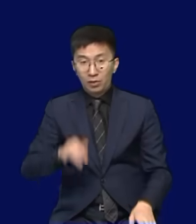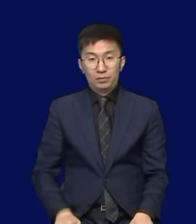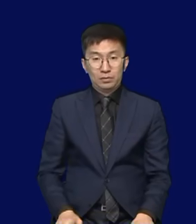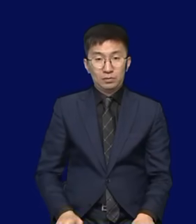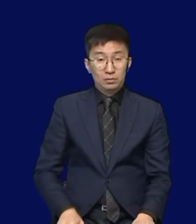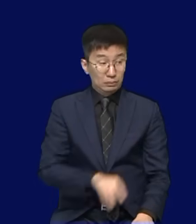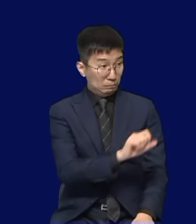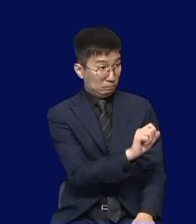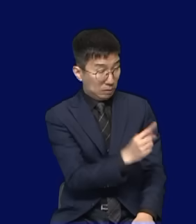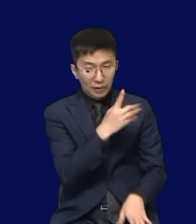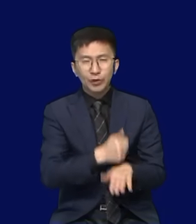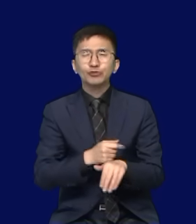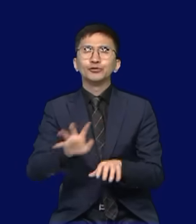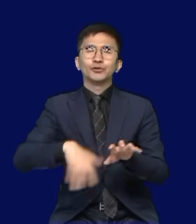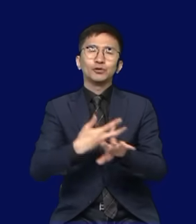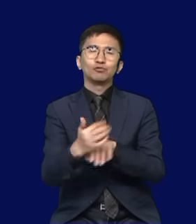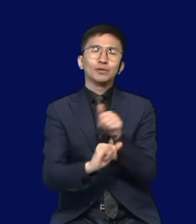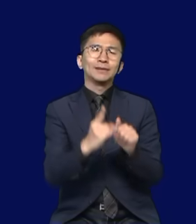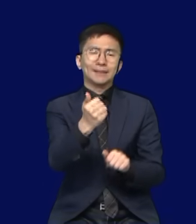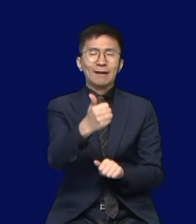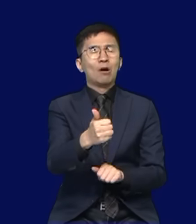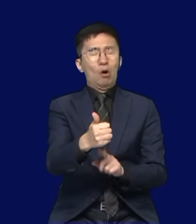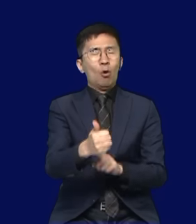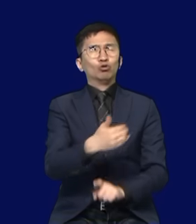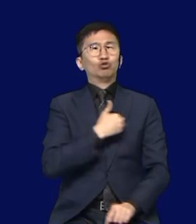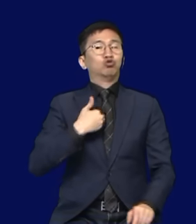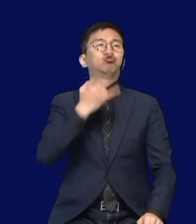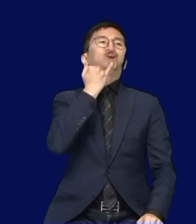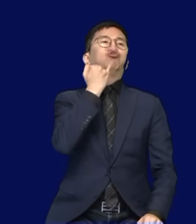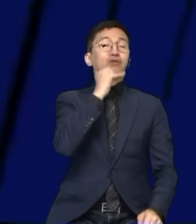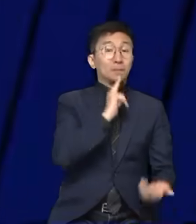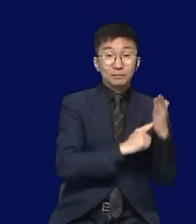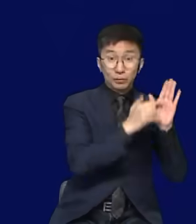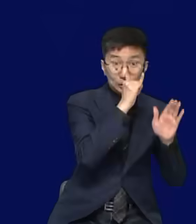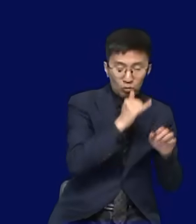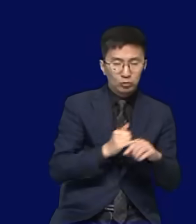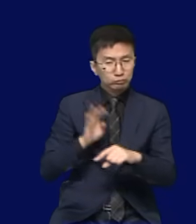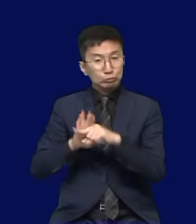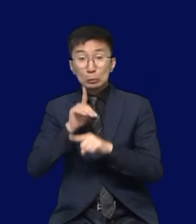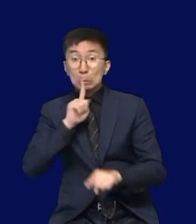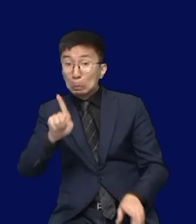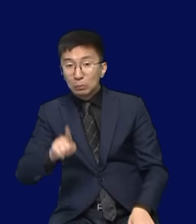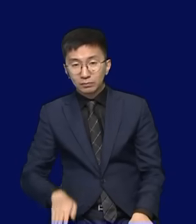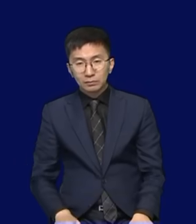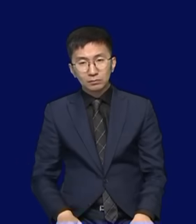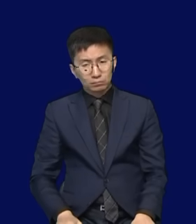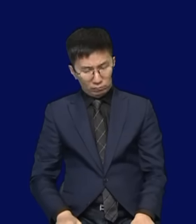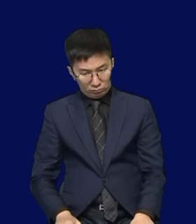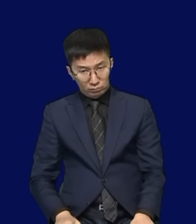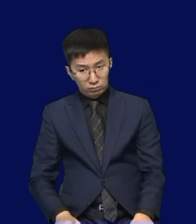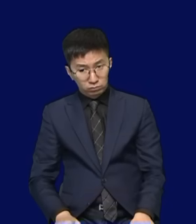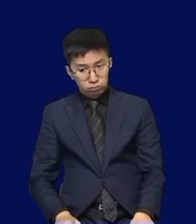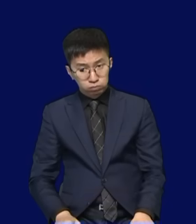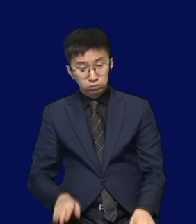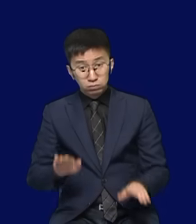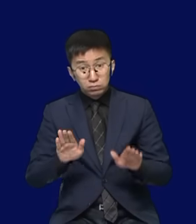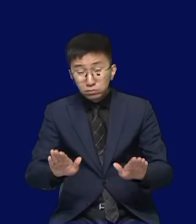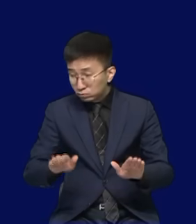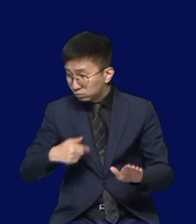걸로 혁신위원장은 벌써 역할을 다한 것이라는 긍정적 평가도 있지만 혁신위가 당정관계 재정립